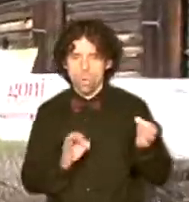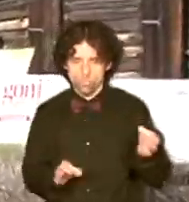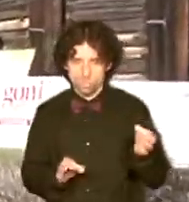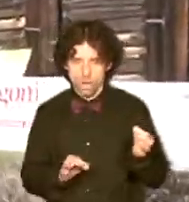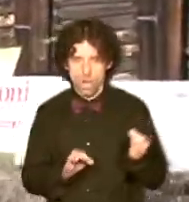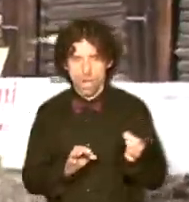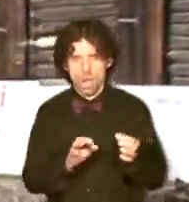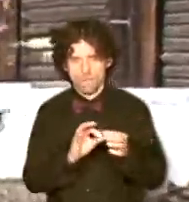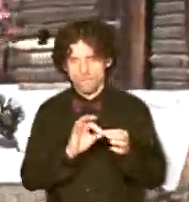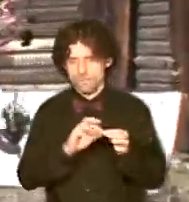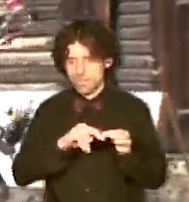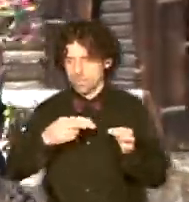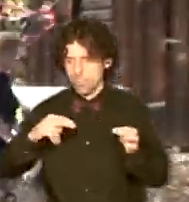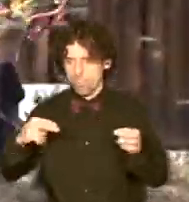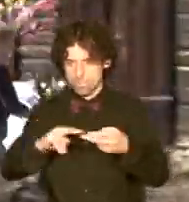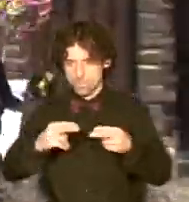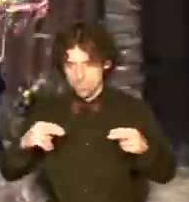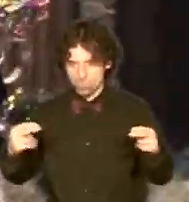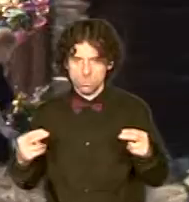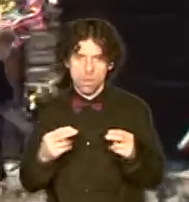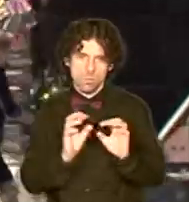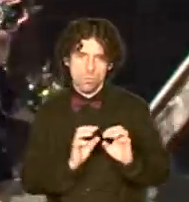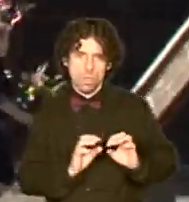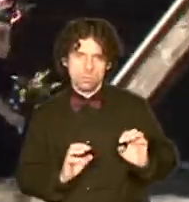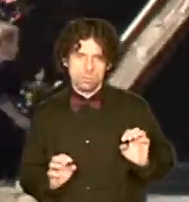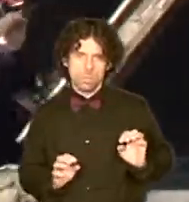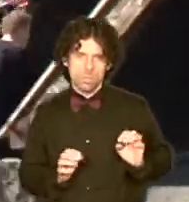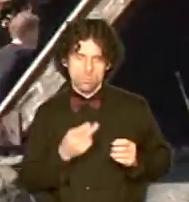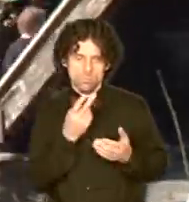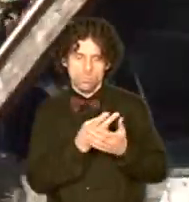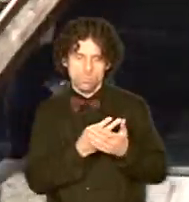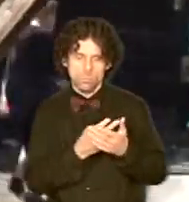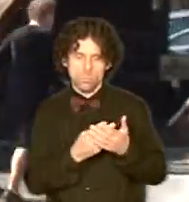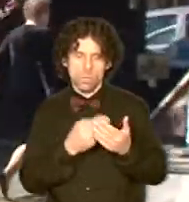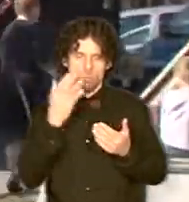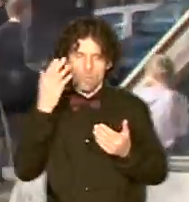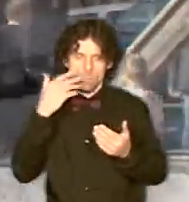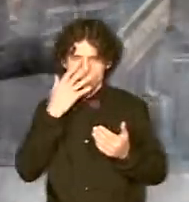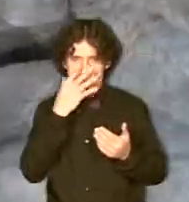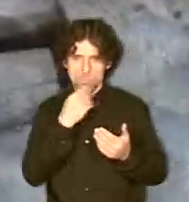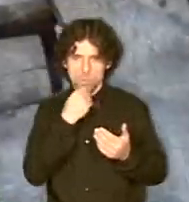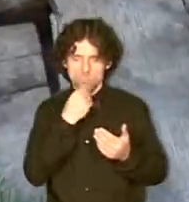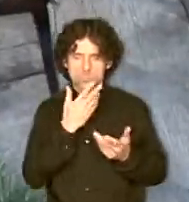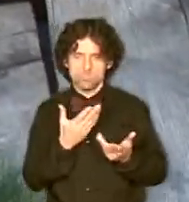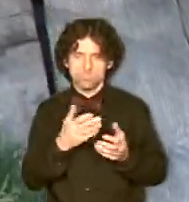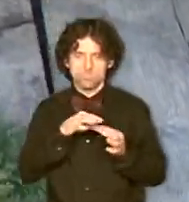wstążeczką. Tak przynajmniej do tej pory możemy przeczytać, jak wyglądały palmy w różnych opisach w książkach.